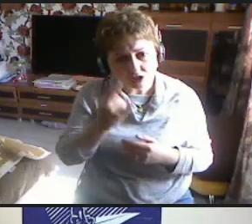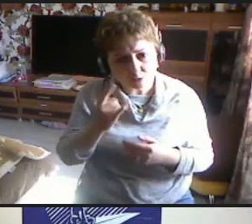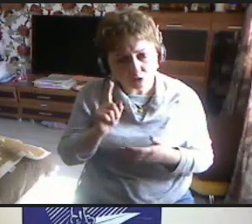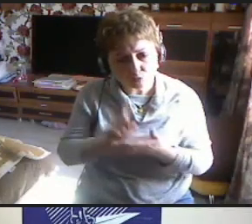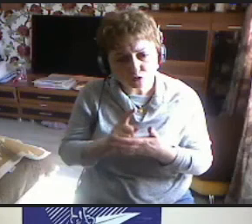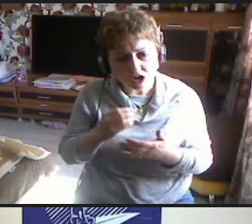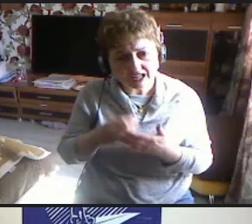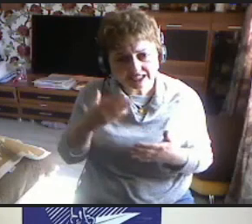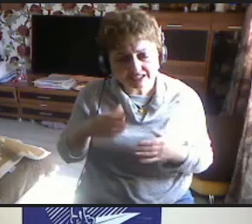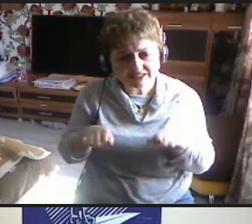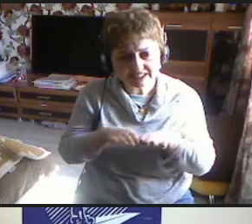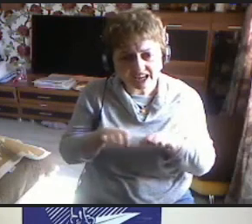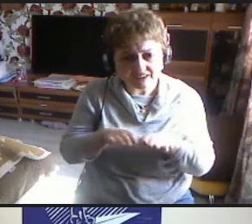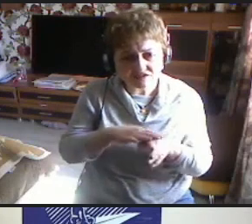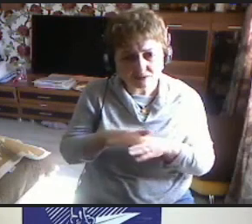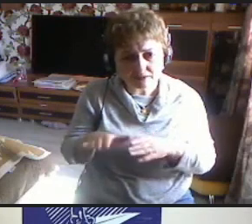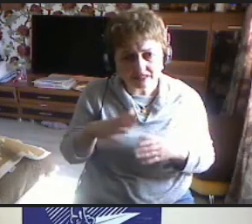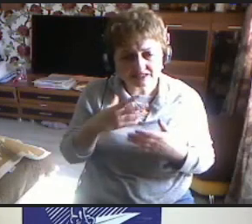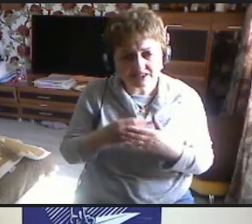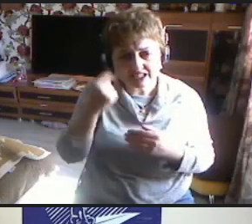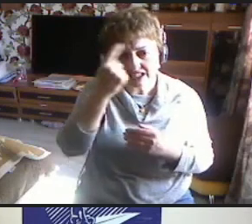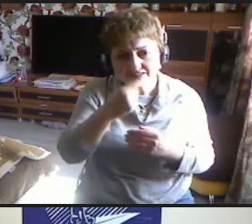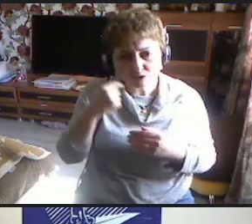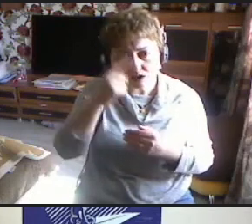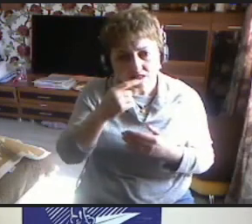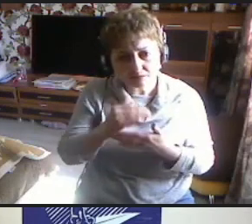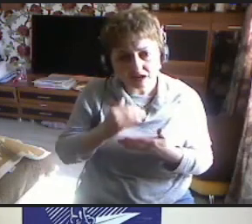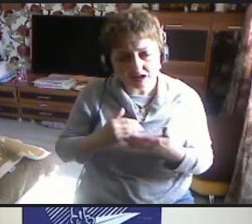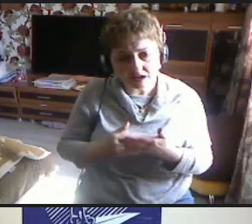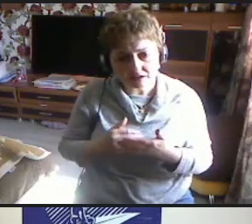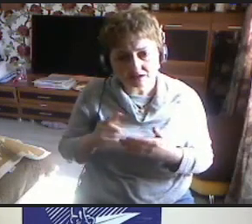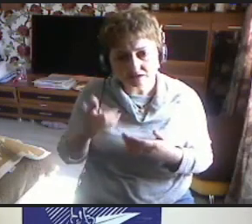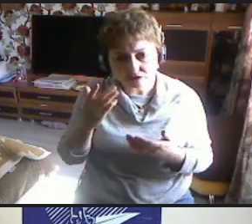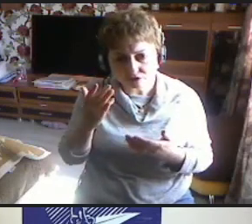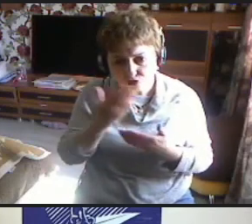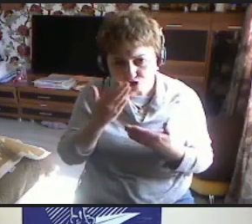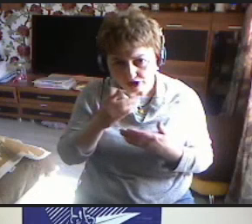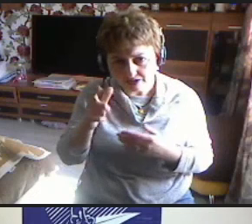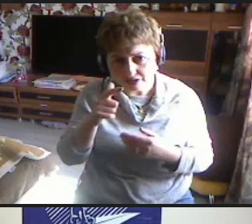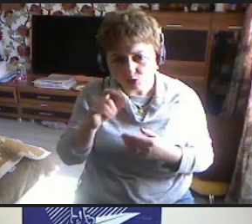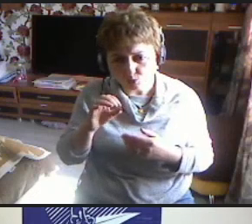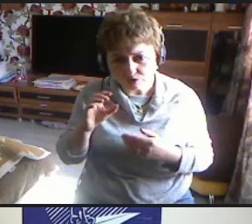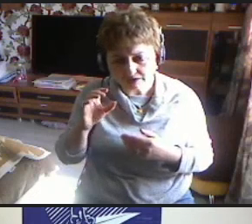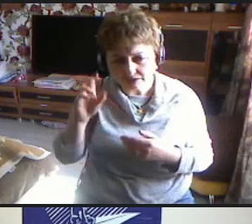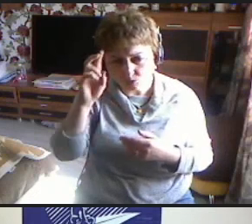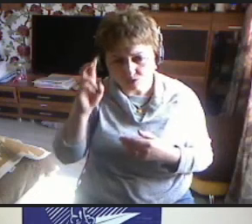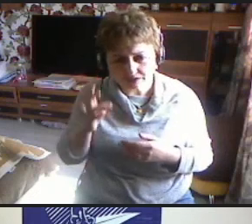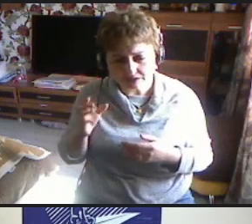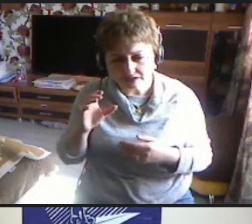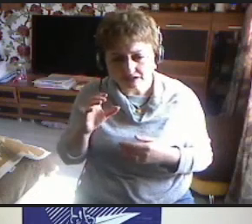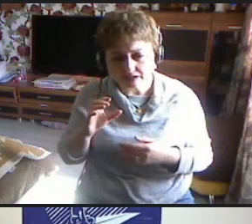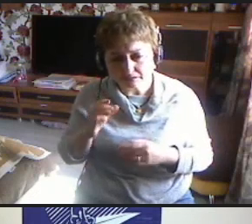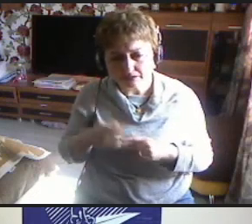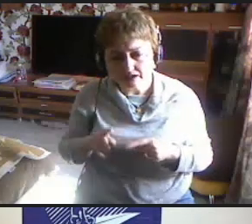с выполнением своей индивидуальной программы. Пусть почитают в ГОСы как следует. Вот, так что вот у нас